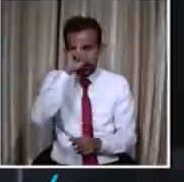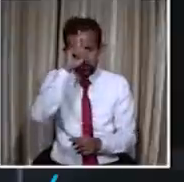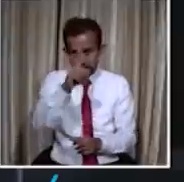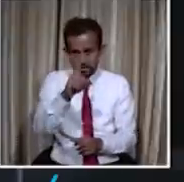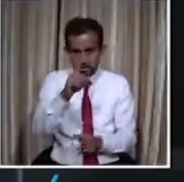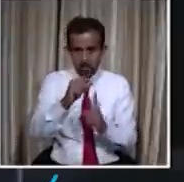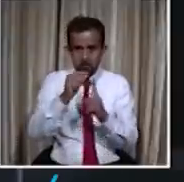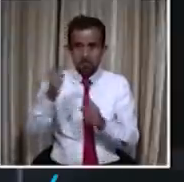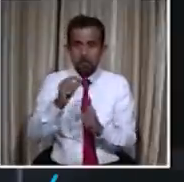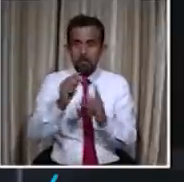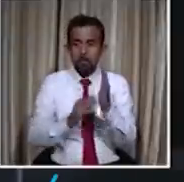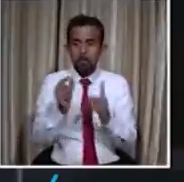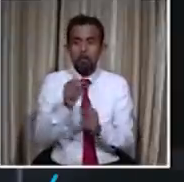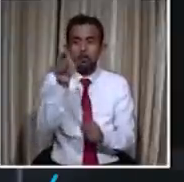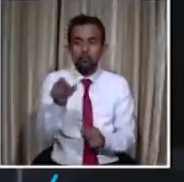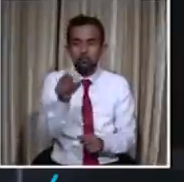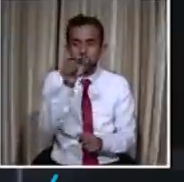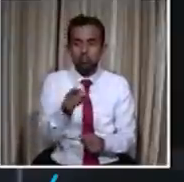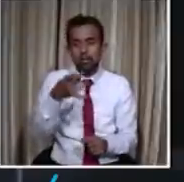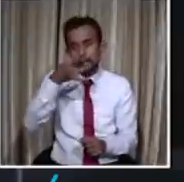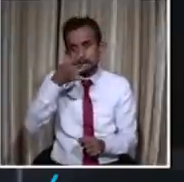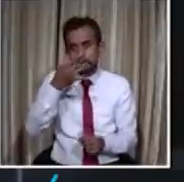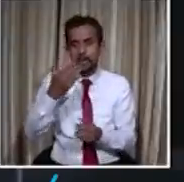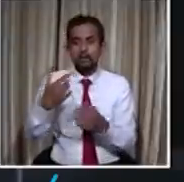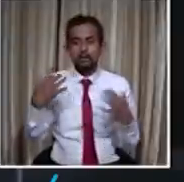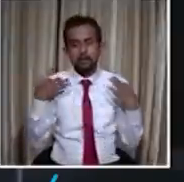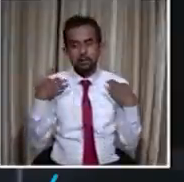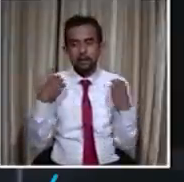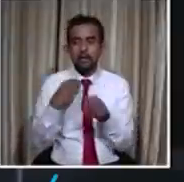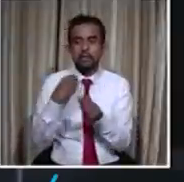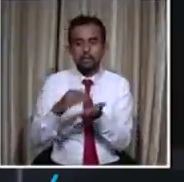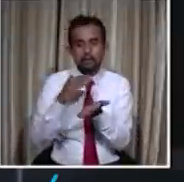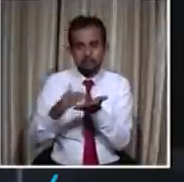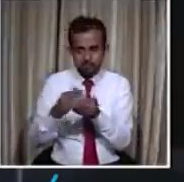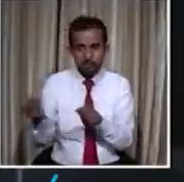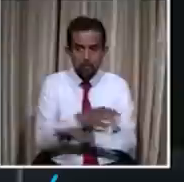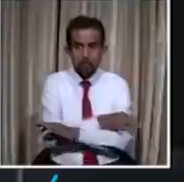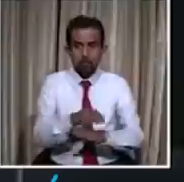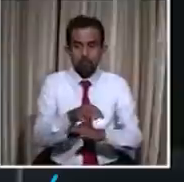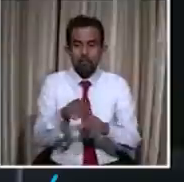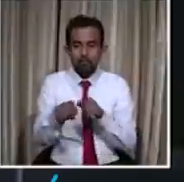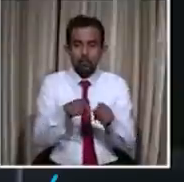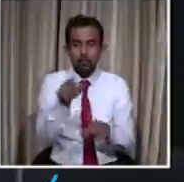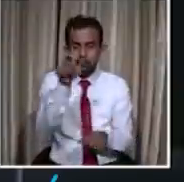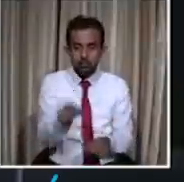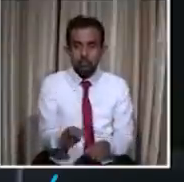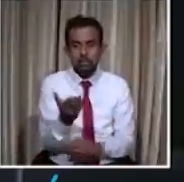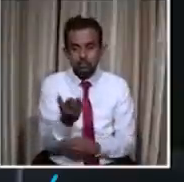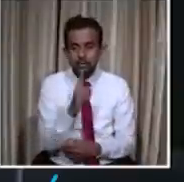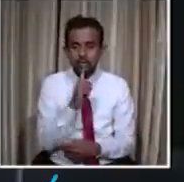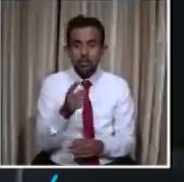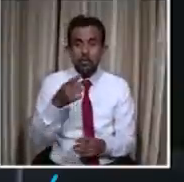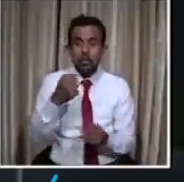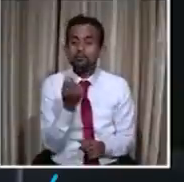පාර්ලිමේන්තුවට පැමිණෙන මන්ත්‍රීවරුන්ට ඒ අවශ්‍ය ඉන්ධන පහසුකම් ලබා ගැනීම සඳහා යම් ඉඩකඩක් ලබා දෙන්න පුළුවන්ද කියන එක පිළිබඳව. ඔබතුමාගේ ඉල්ලීම මත පොලිස්පතිවරයා